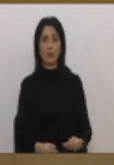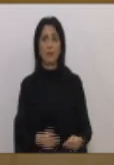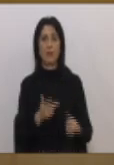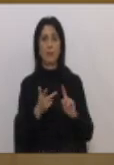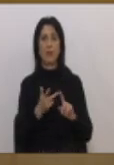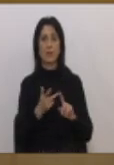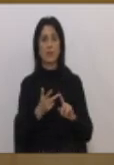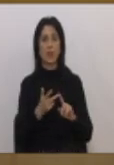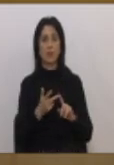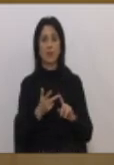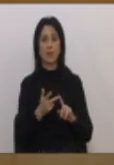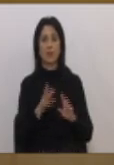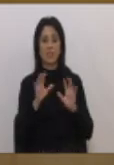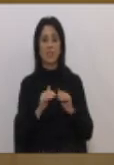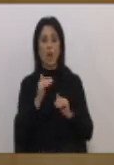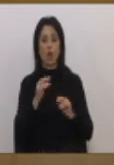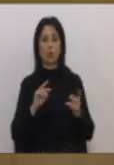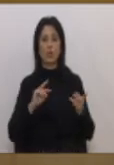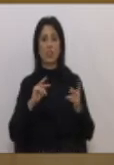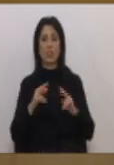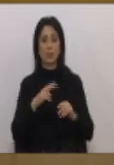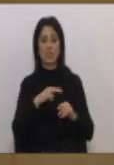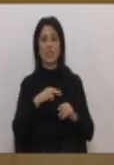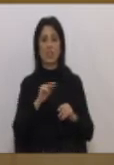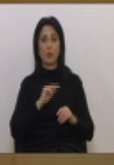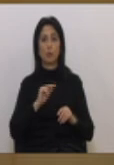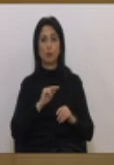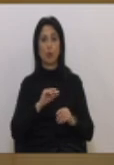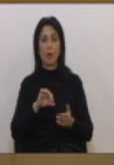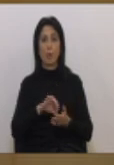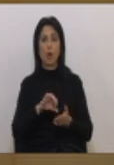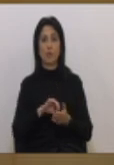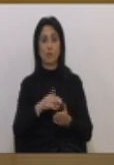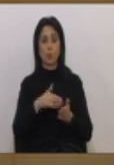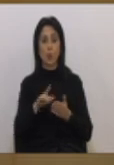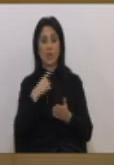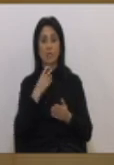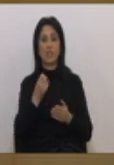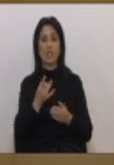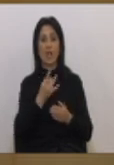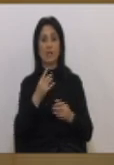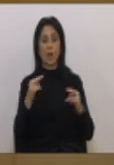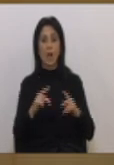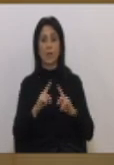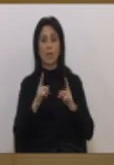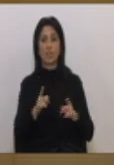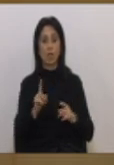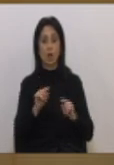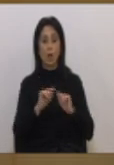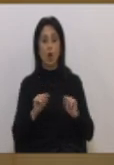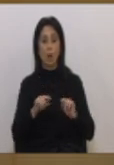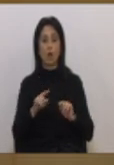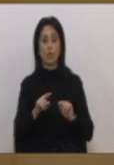Მესამე. Საკონსტიტუციო ცვლილებებზე საპარლამენტო მუშაობაში მონაწილეობის უარის თქმა კიდევ ერთხელ ადასტურებს, რომ